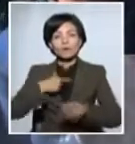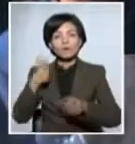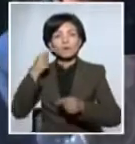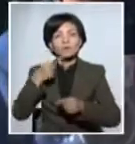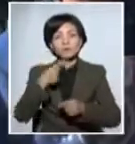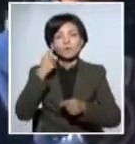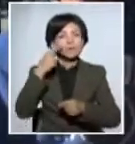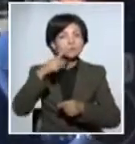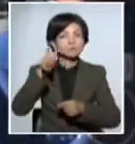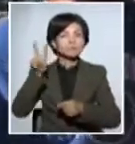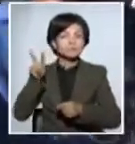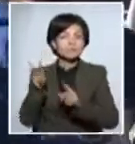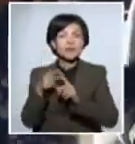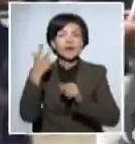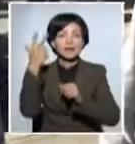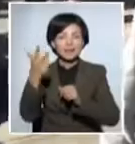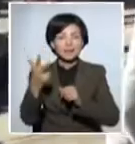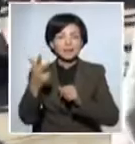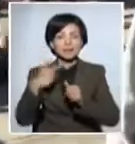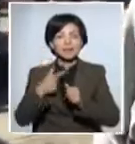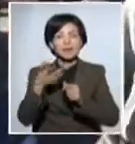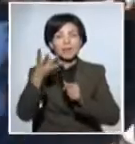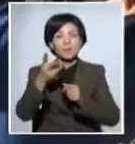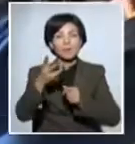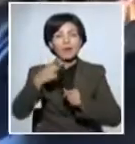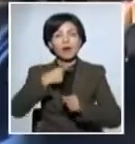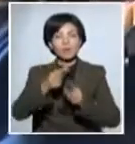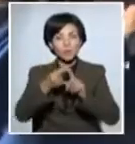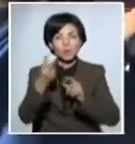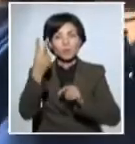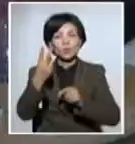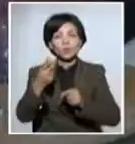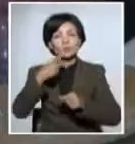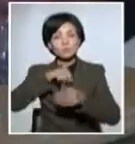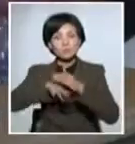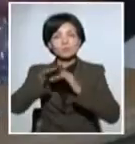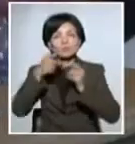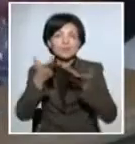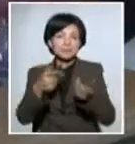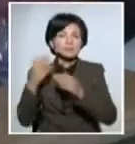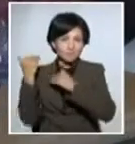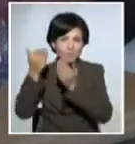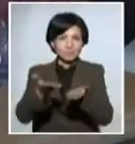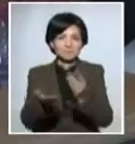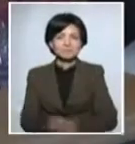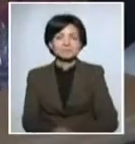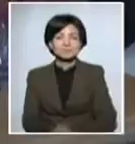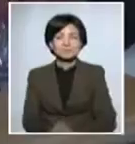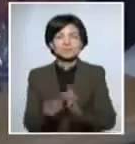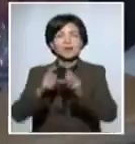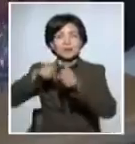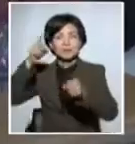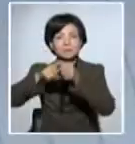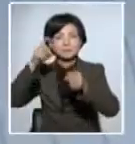هكريت بنياتي الثلاثه ذيك واحده كانت وزوز بنويتي والاخرين ما زالوا جايين. خلف عصوف